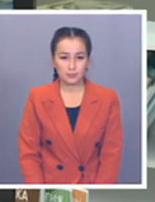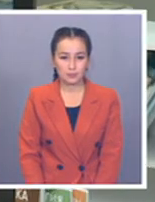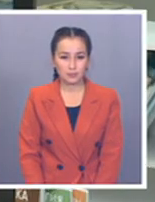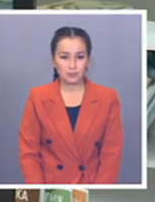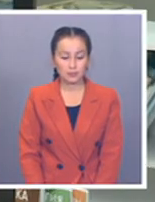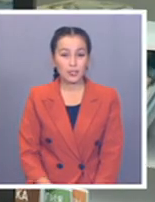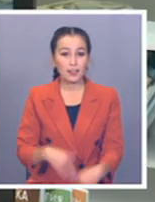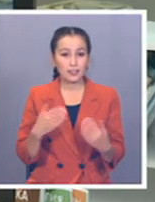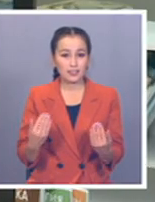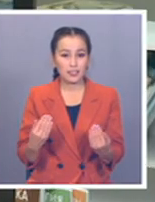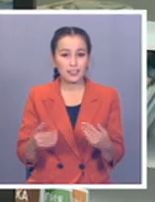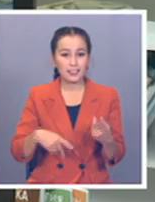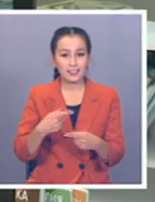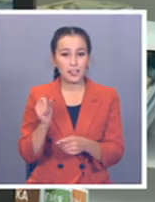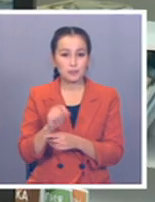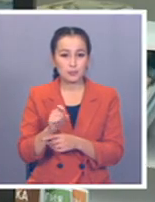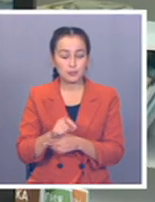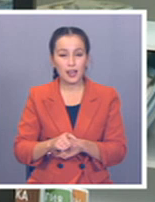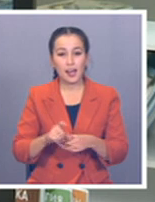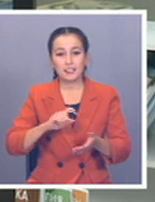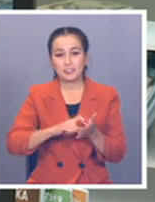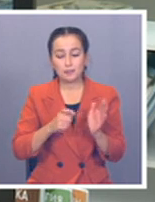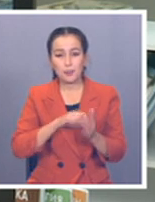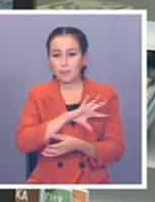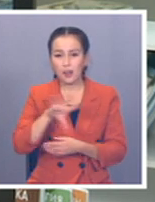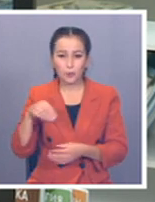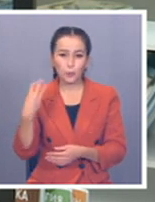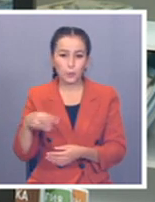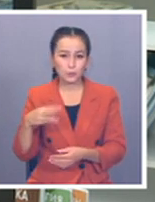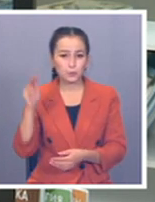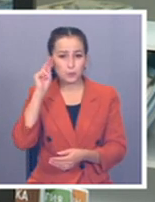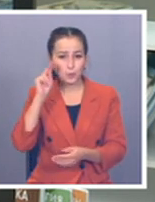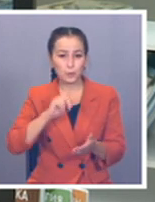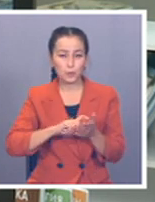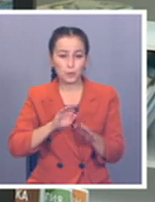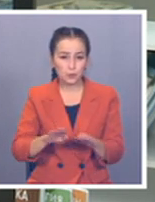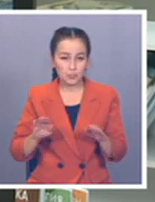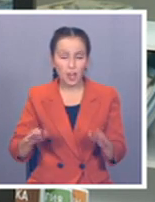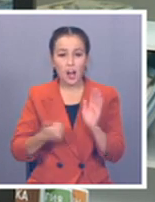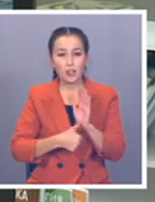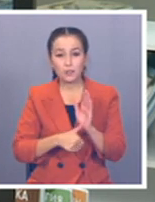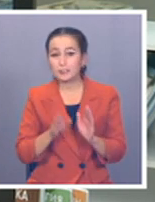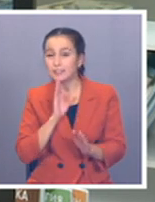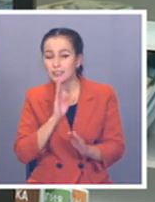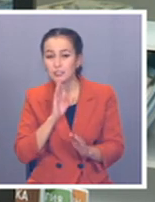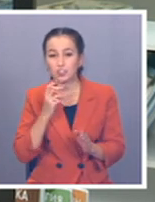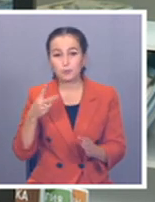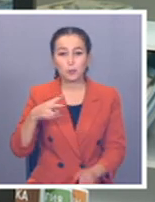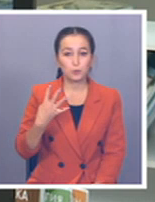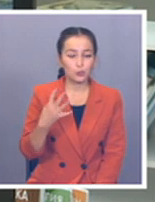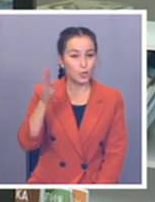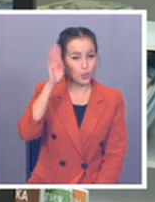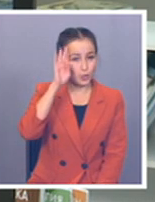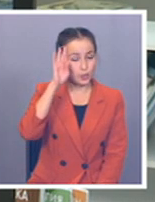Ал енді мынадай тапсырма. Сыныпта барлығы 30 оқушы. Оның 6-ы қыз бала, 24-і ұл бала. Сонымен